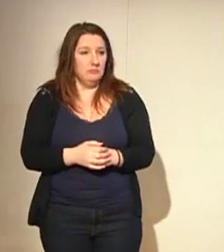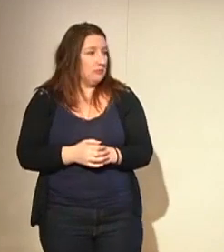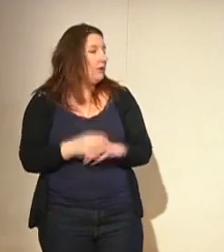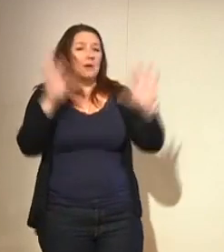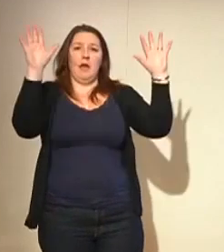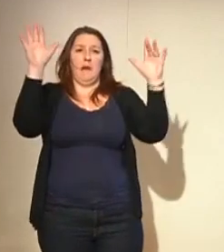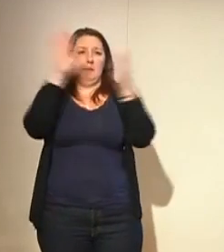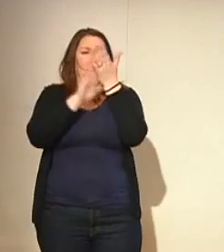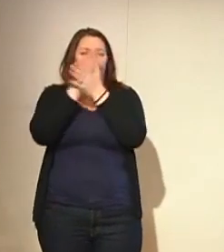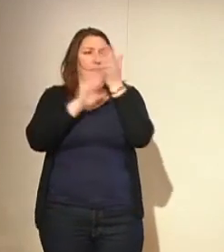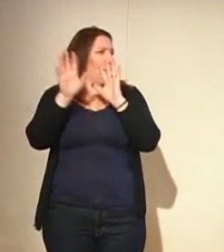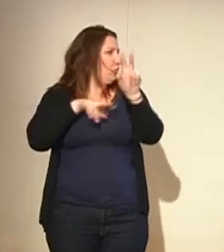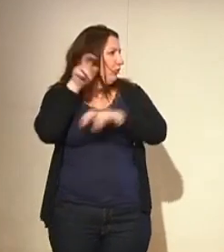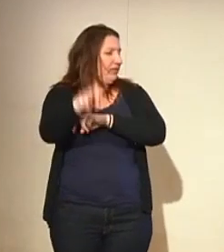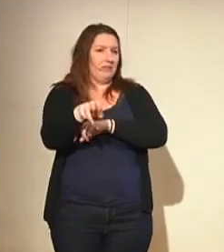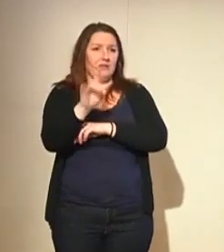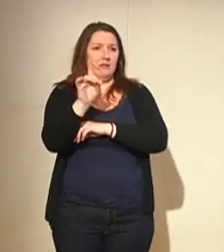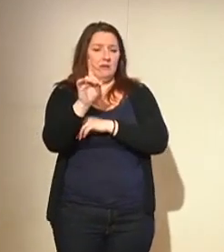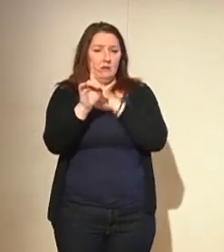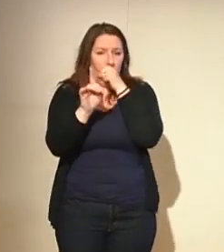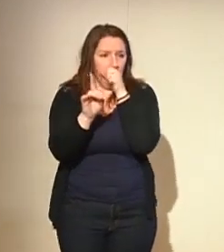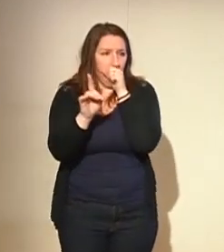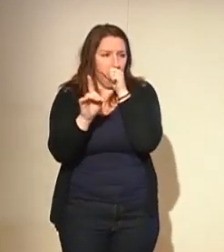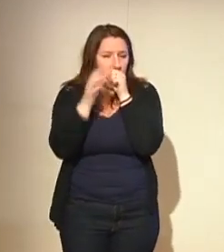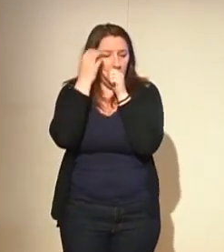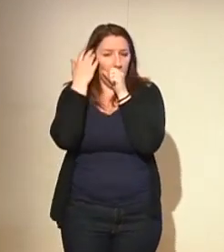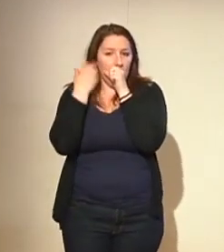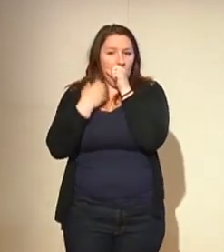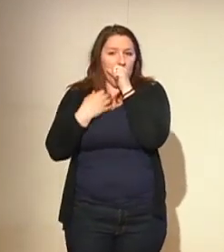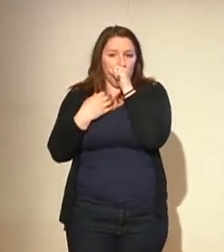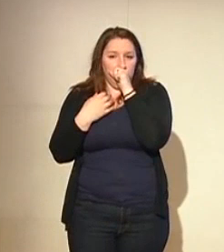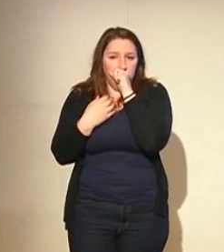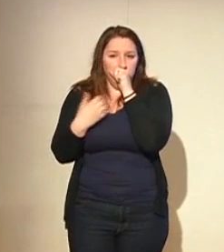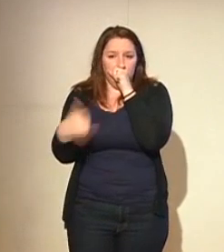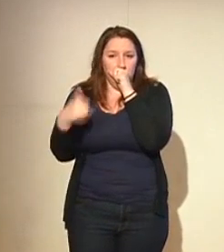pardon pard pardon je trop vite il nous faut également